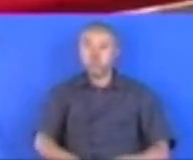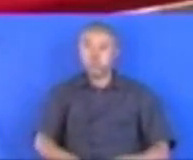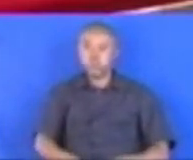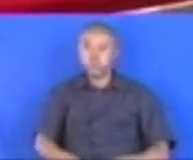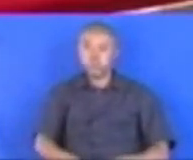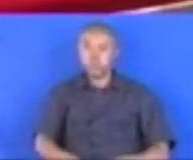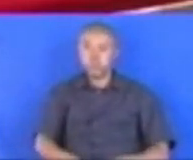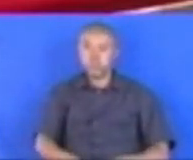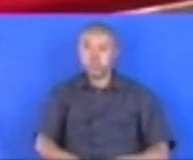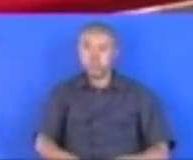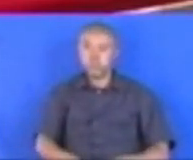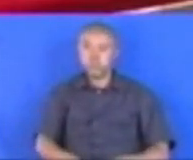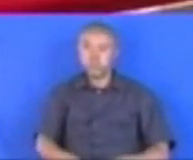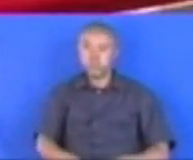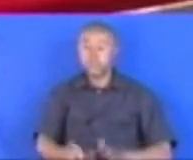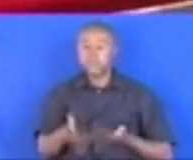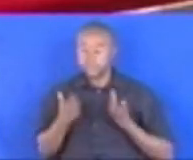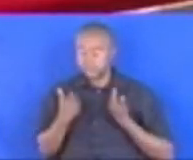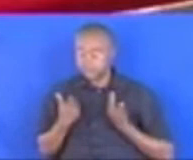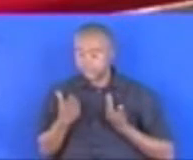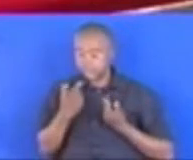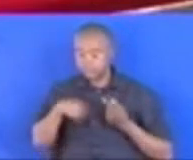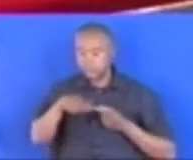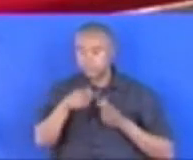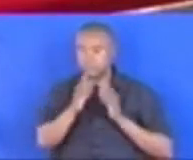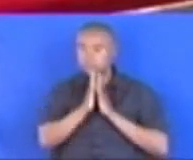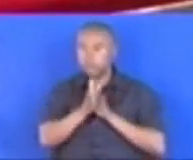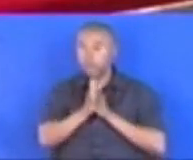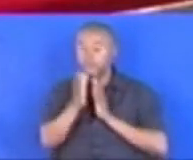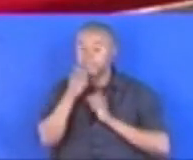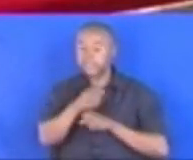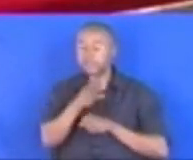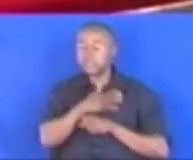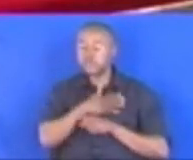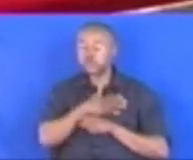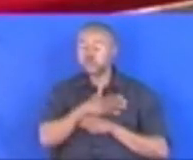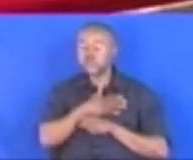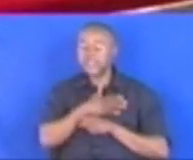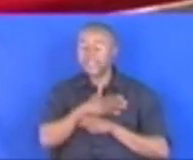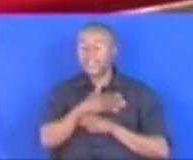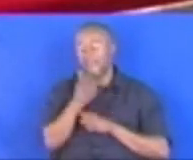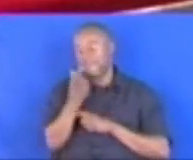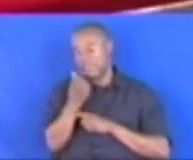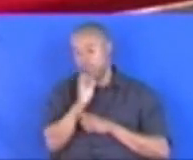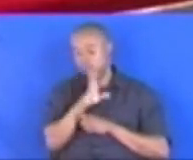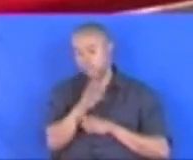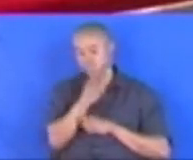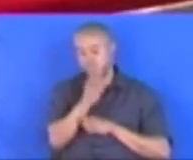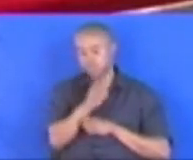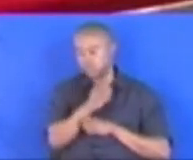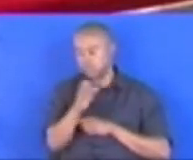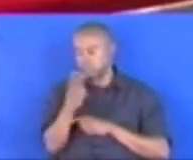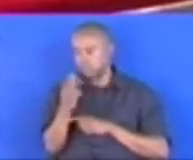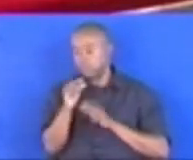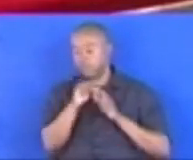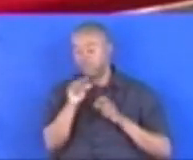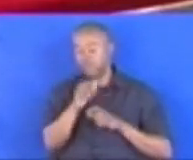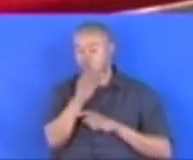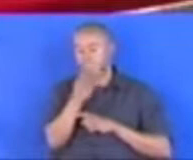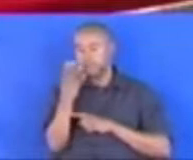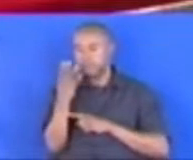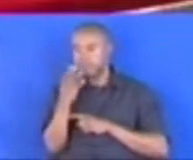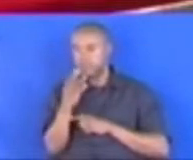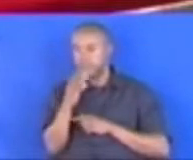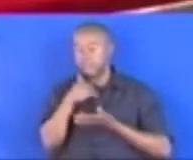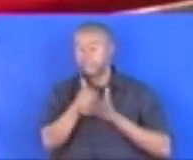Mheshimiwa Naibu Speaker, sasa naomba nitukie fursa hii kuomba maombi ya bajeti ya fedha kwa mwaka 2021-22 fungu 52